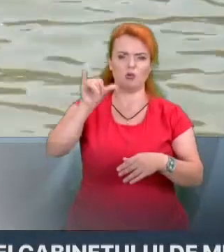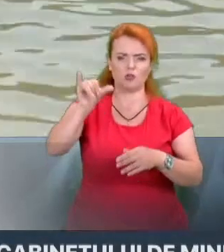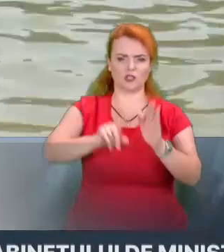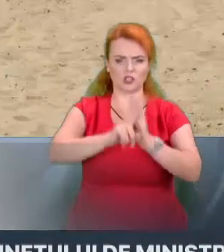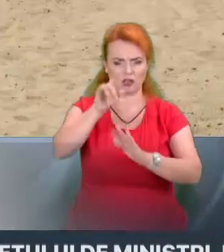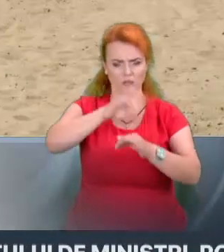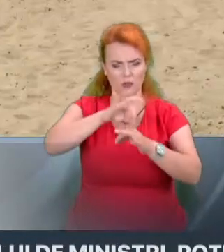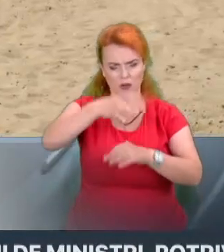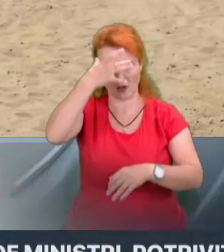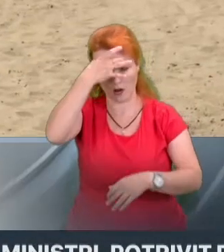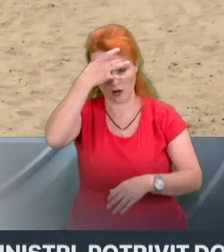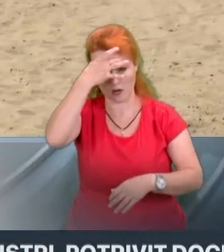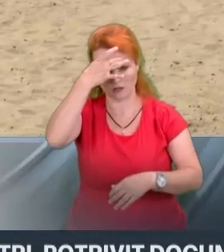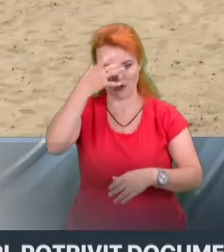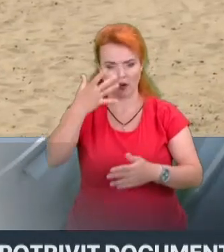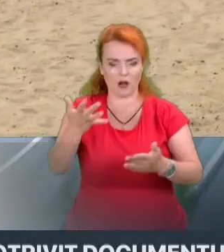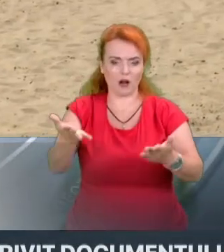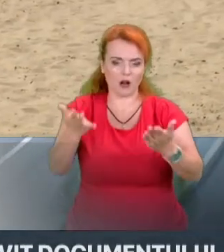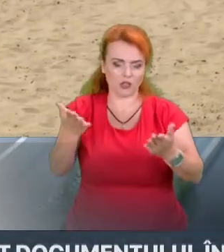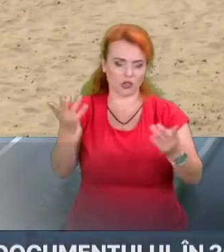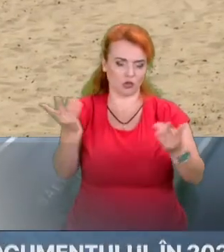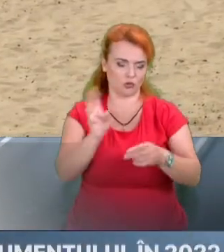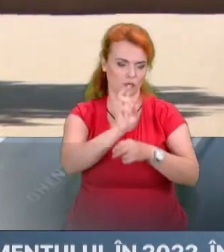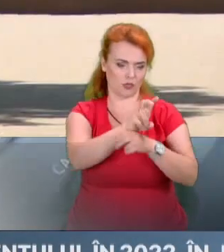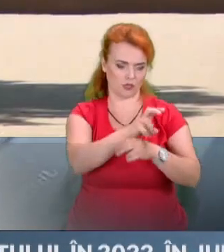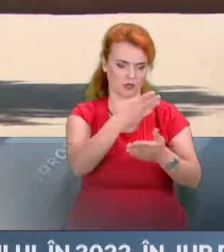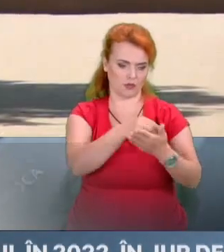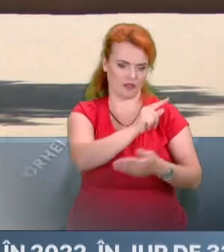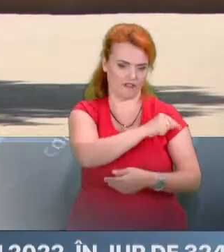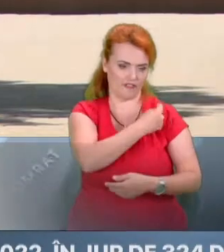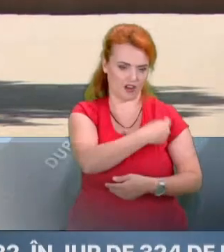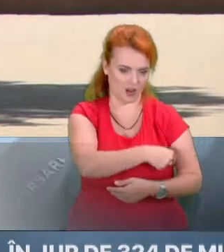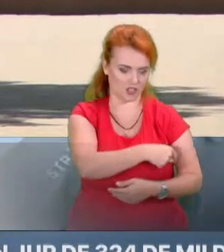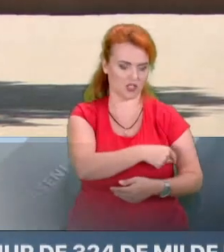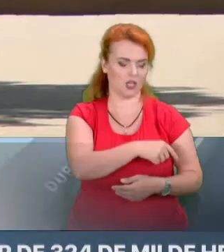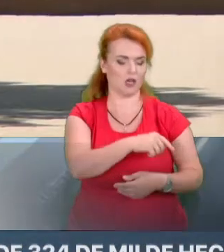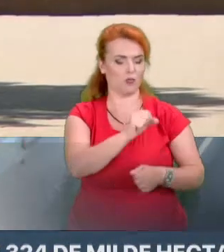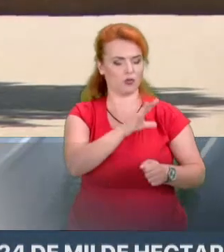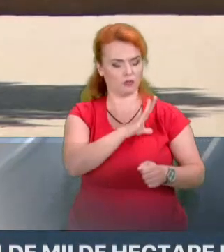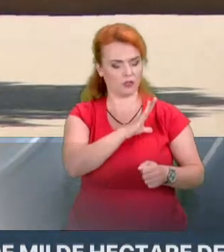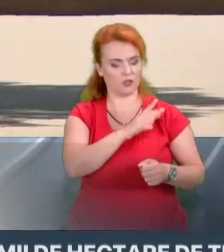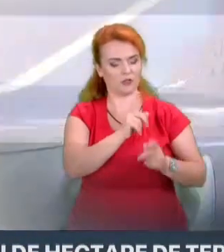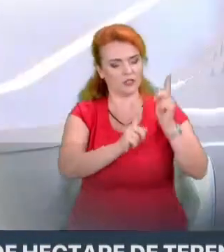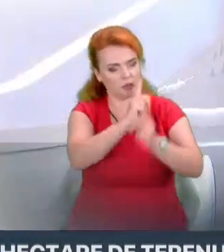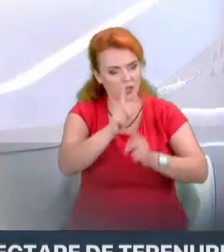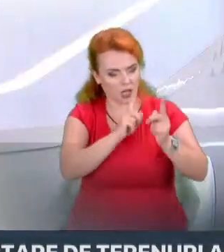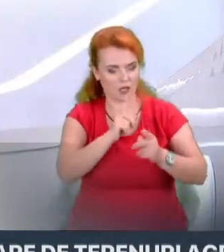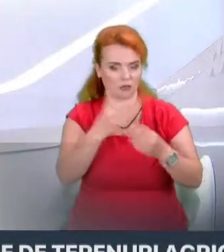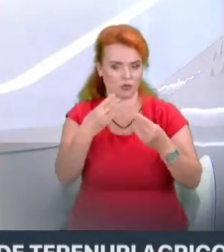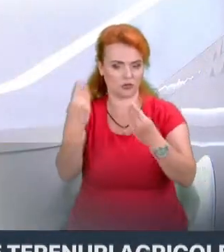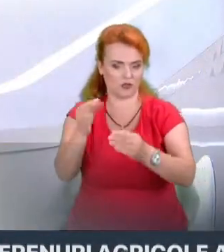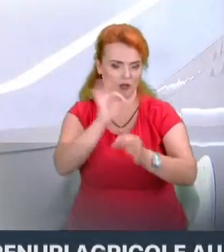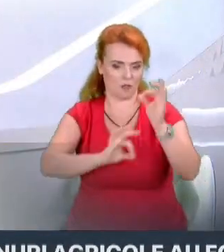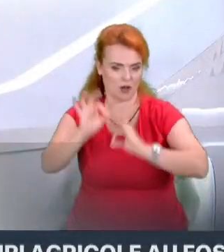retrosternale, este nevoie de a se adresa la medic pentru a face ajustările necesare în tratament. Ați menționat și